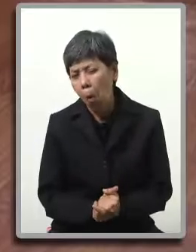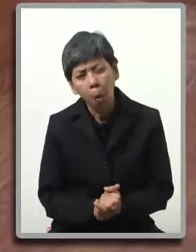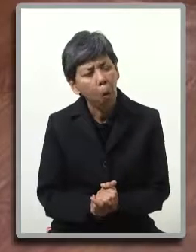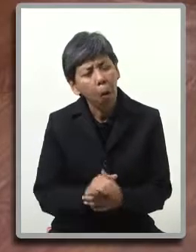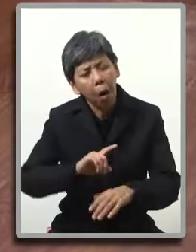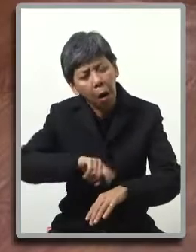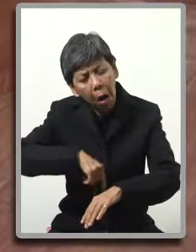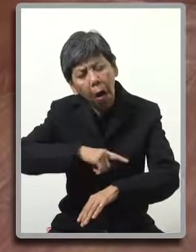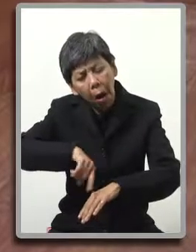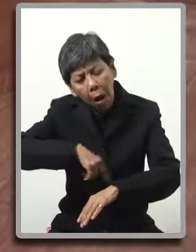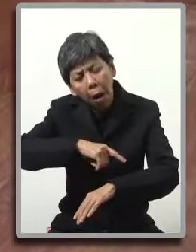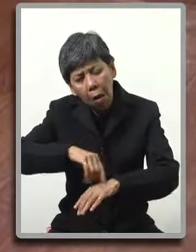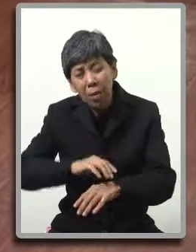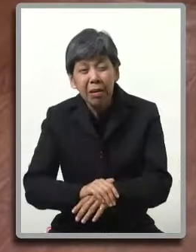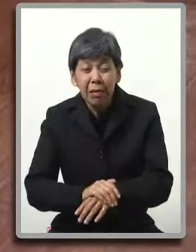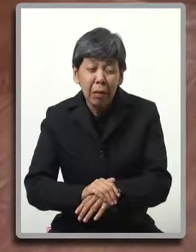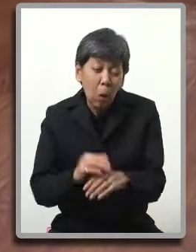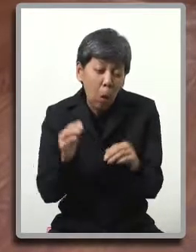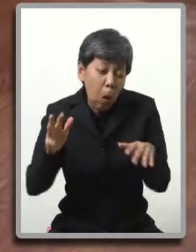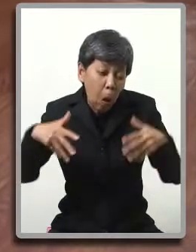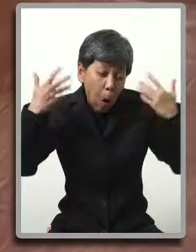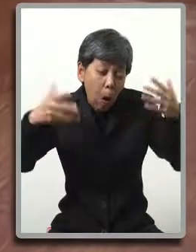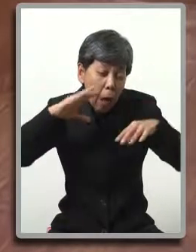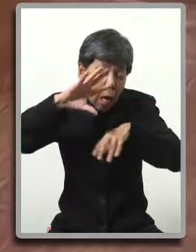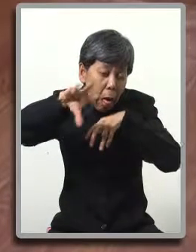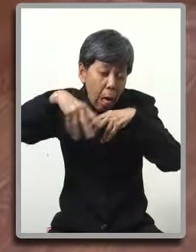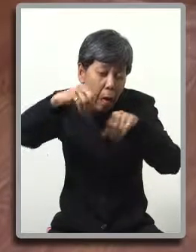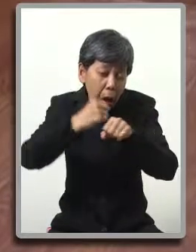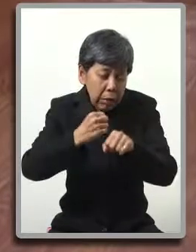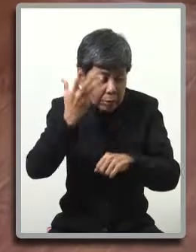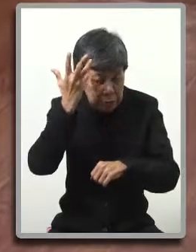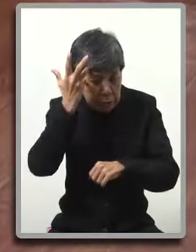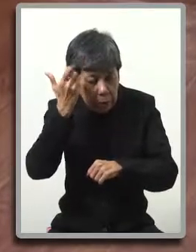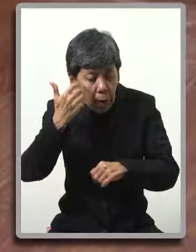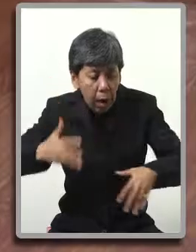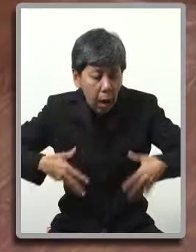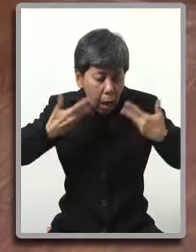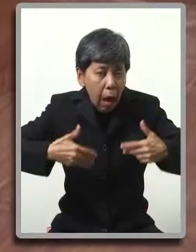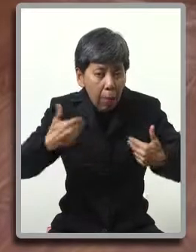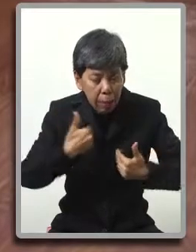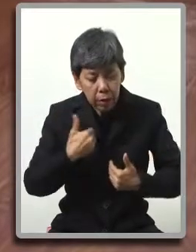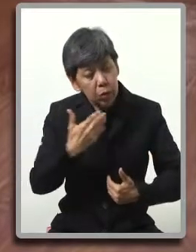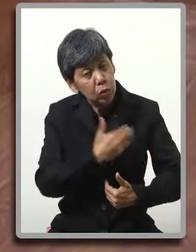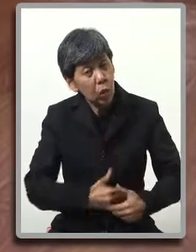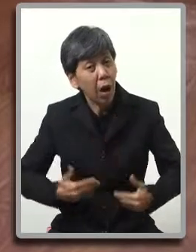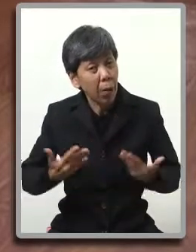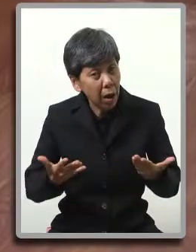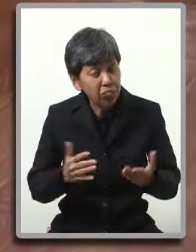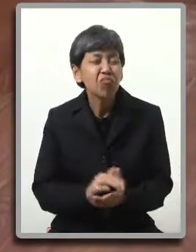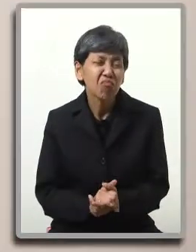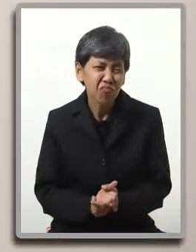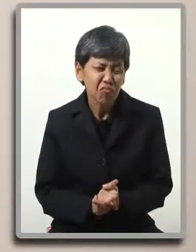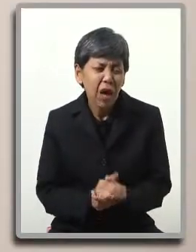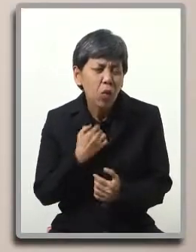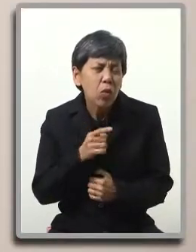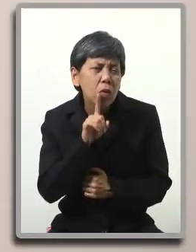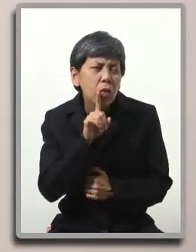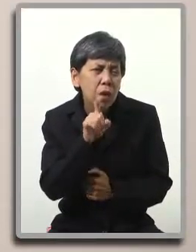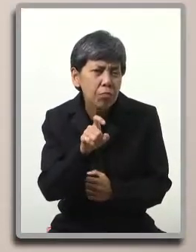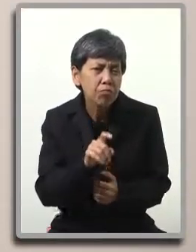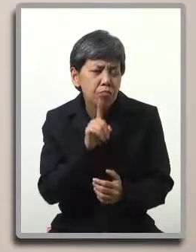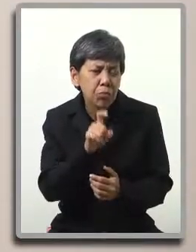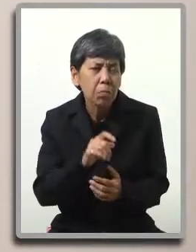นี่ยขับโอ้โหหลายชั่วโมงยิ่งรถไม่ปรับอากาศเนี่ยโอ้โหความเครียดเอ่ยนะสุขภาพเอ่ยนะต้อง